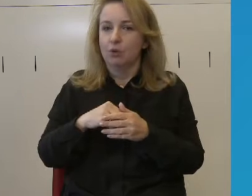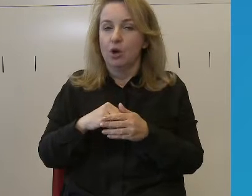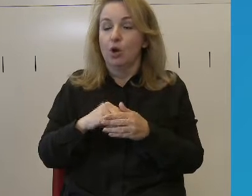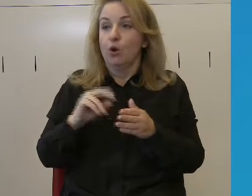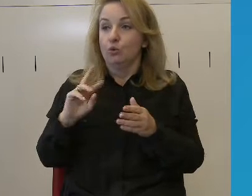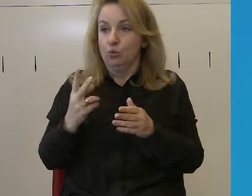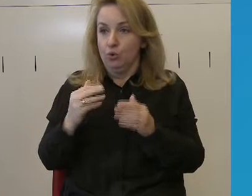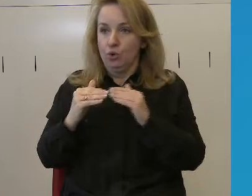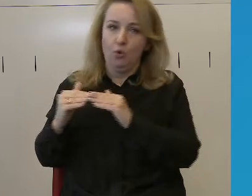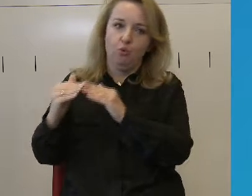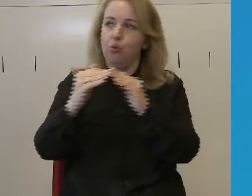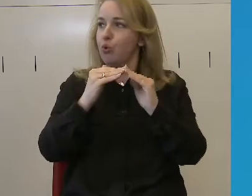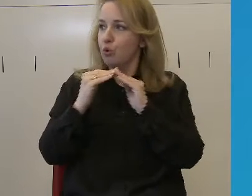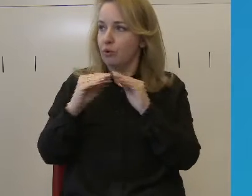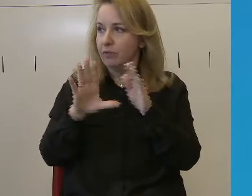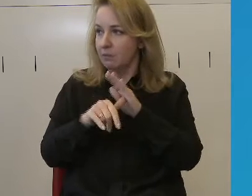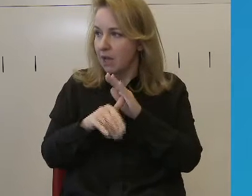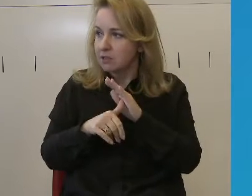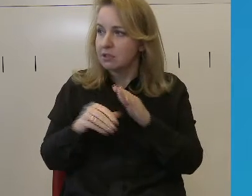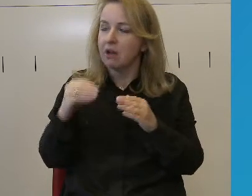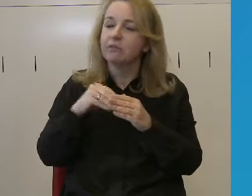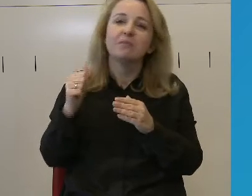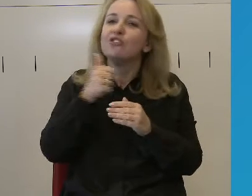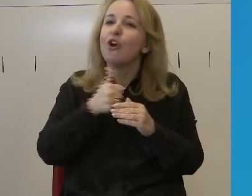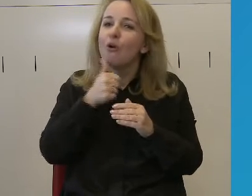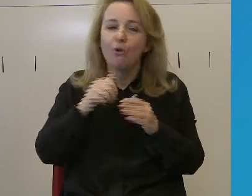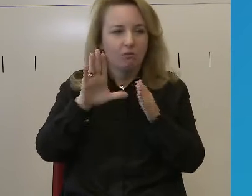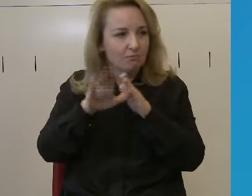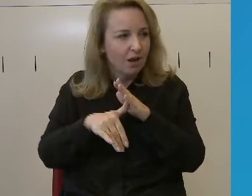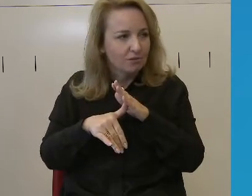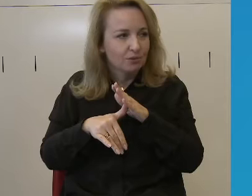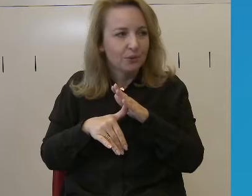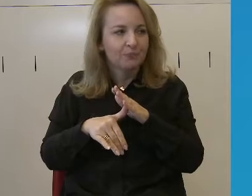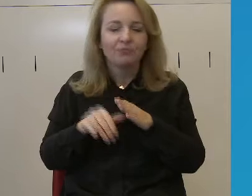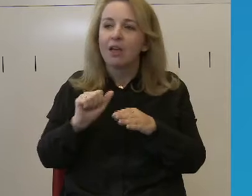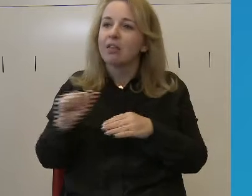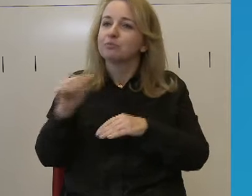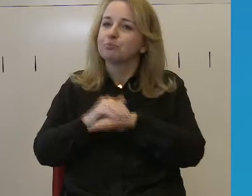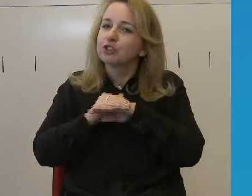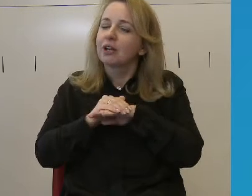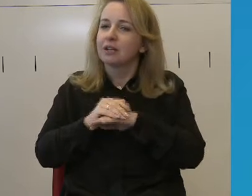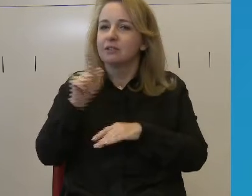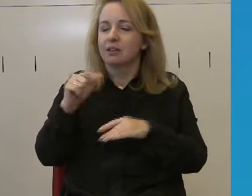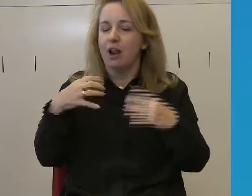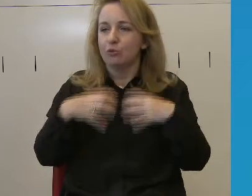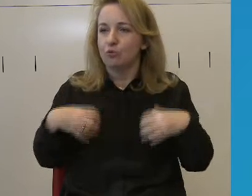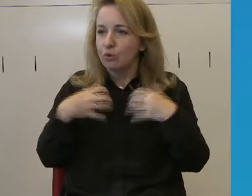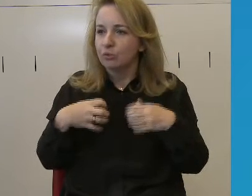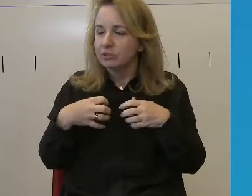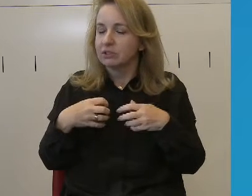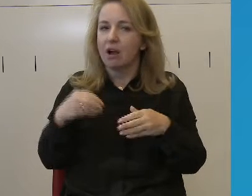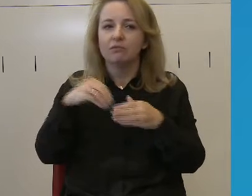zrównoważone, czyli tam, gdzie często kojarzone z zielonymi miastami, gdzie przyjazność dla środowiska